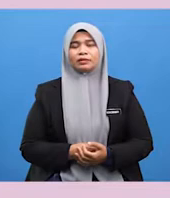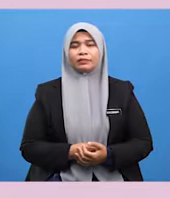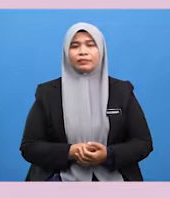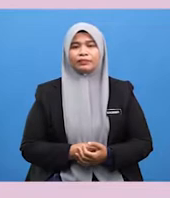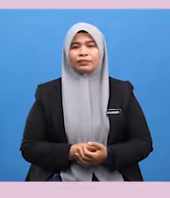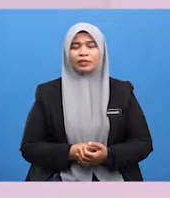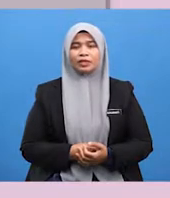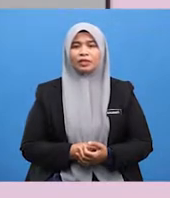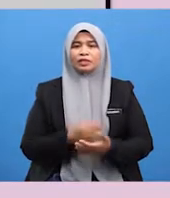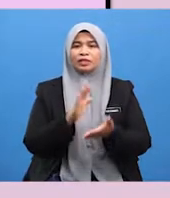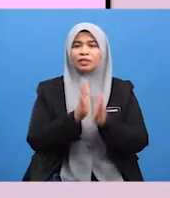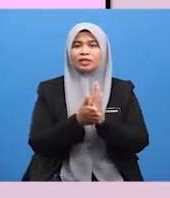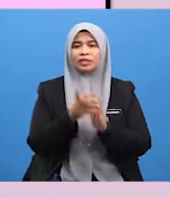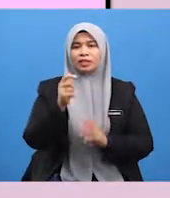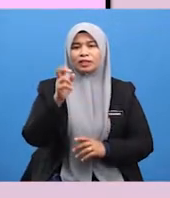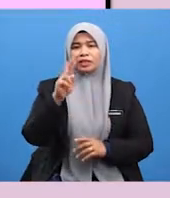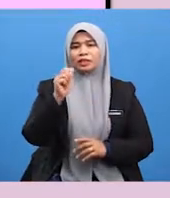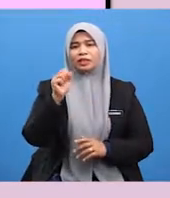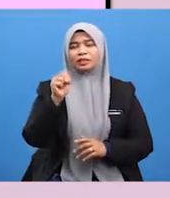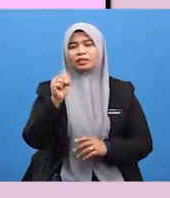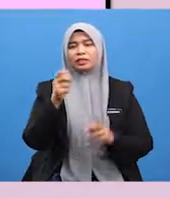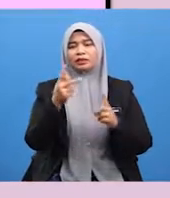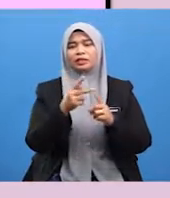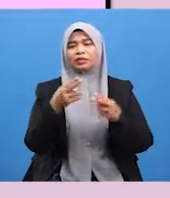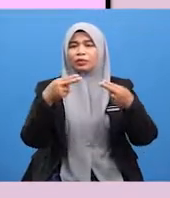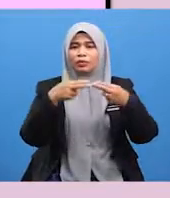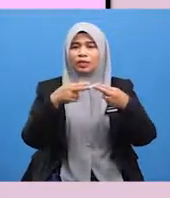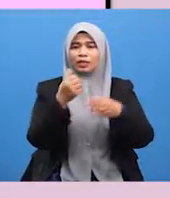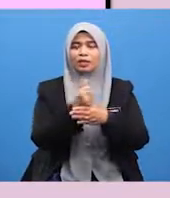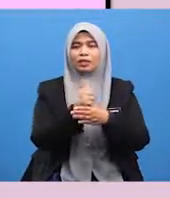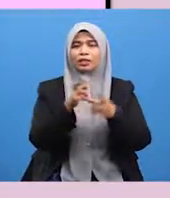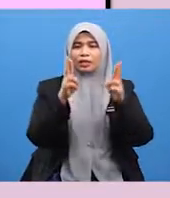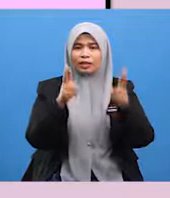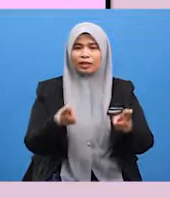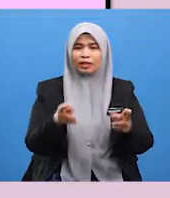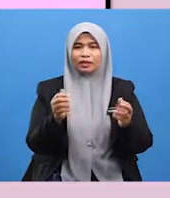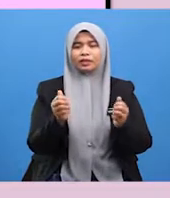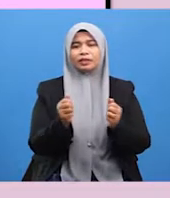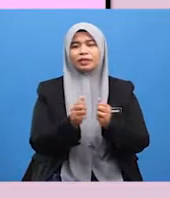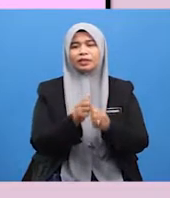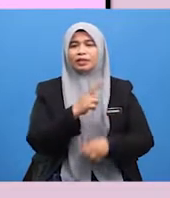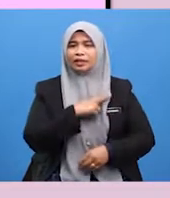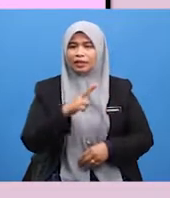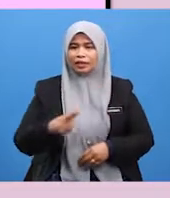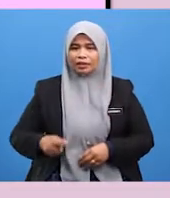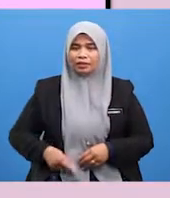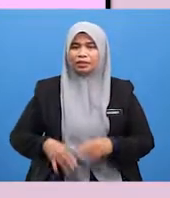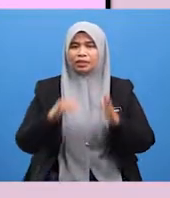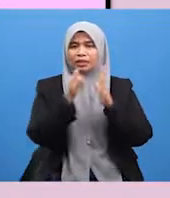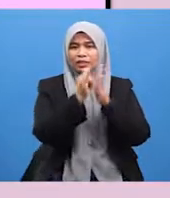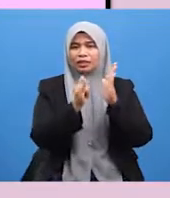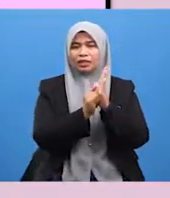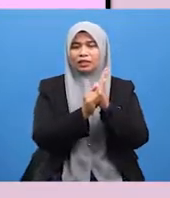Waad menjadi teras kepada perhubungan antara rakyat dan raja. Syarat-syarat waad dapat